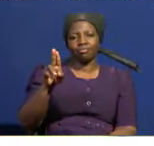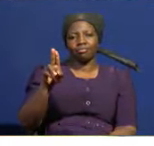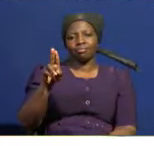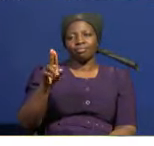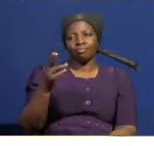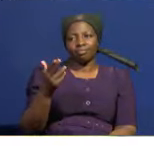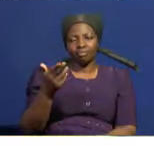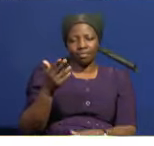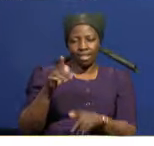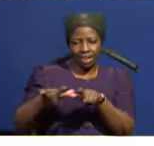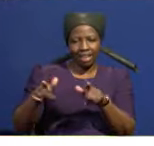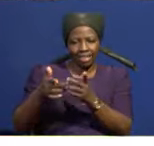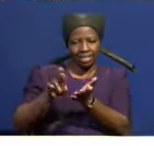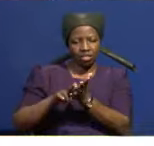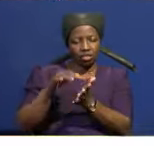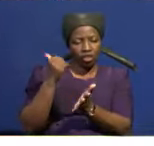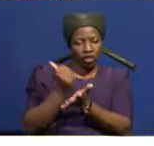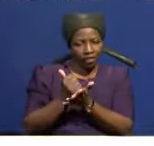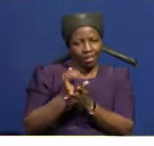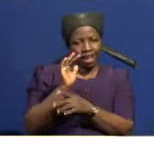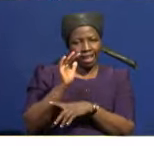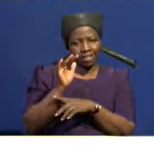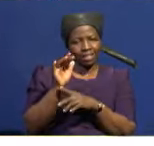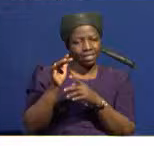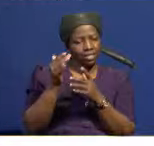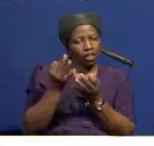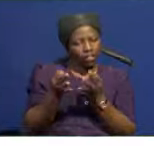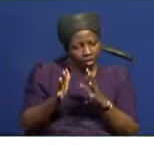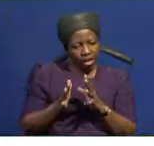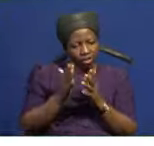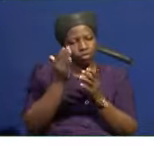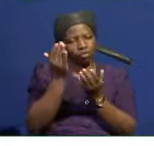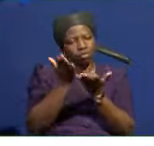maafisa kuwahudumia wananchi kwa bidii na uadilifu.